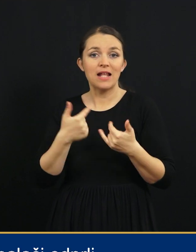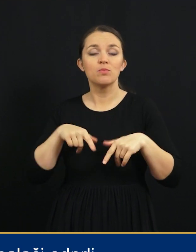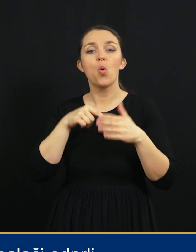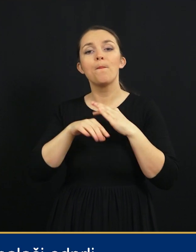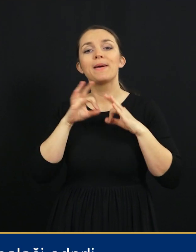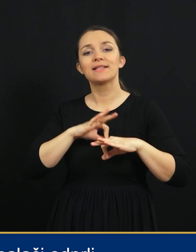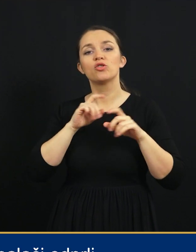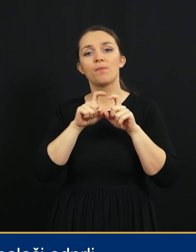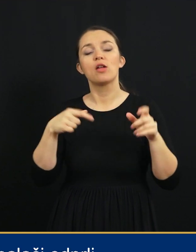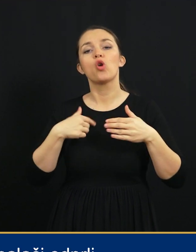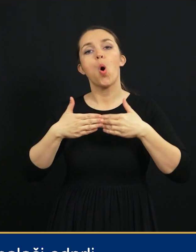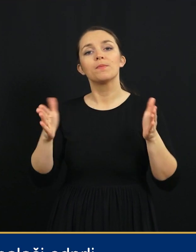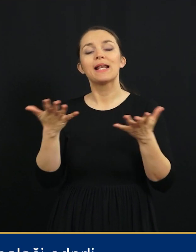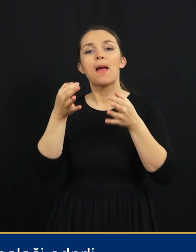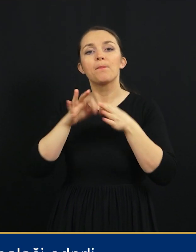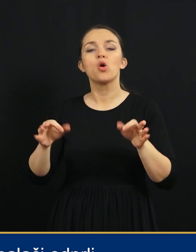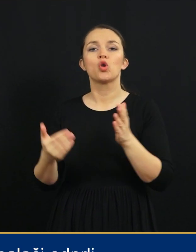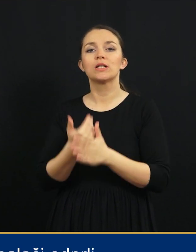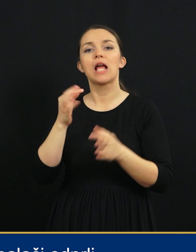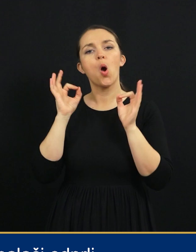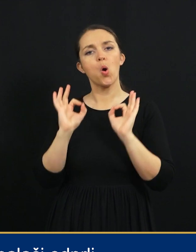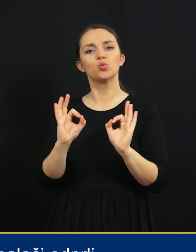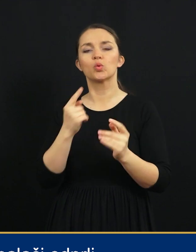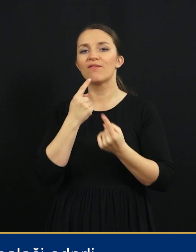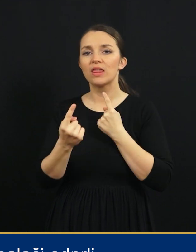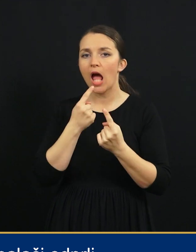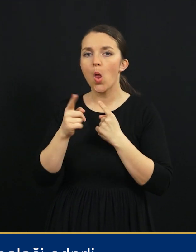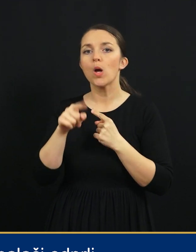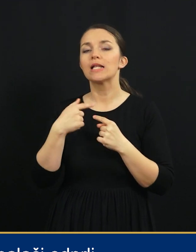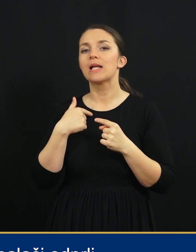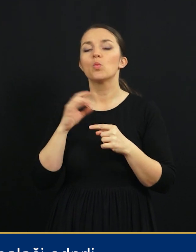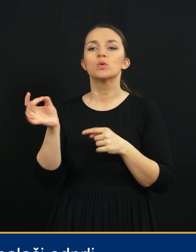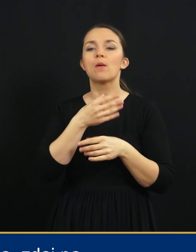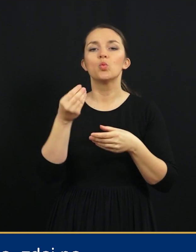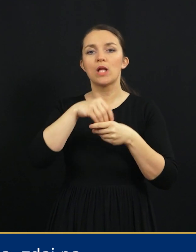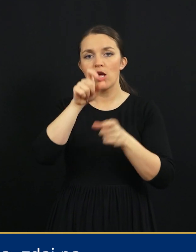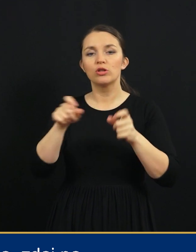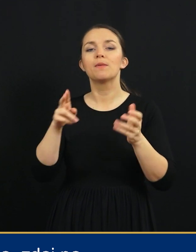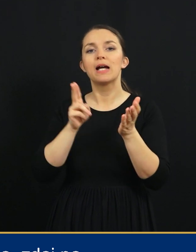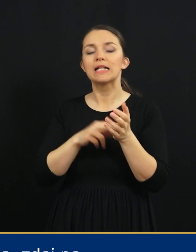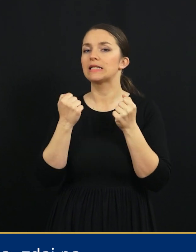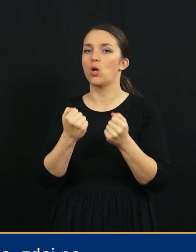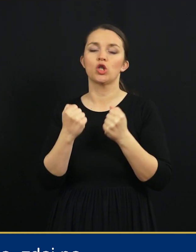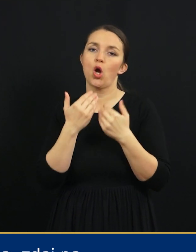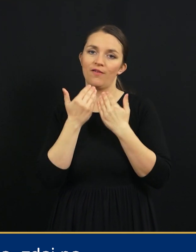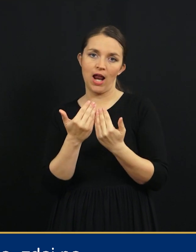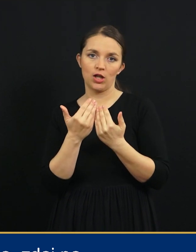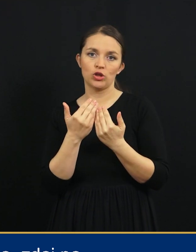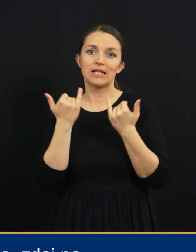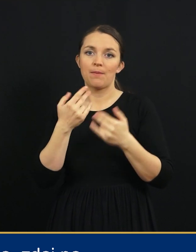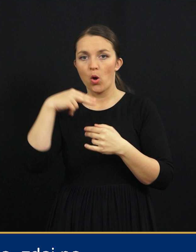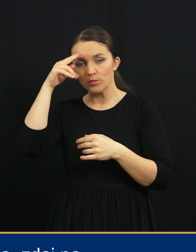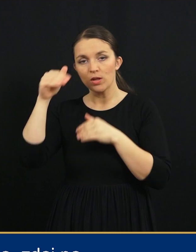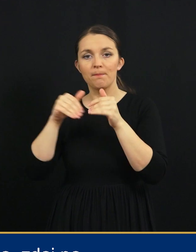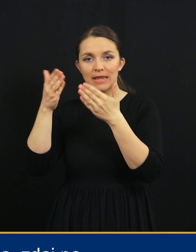v predsedniški palači odprli nek prostor za konstruktiven dialog in sem vsem udeležencem res zelo hvaležna.